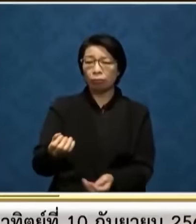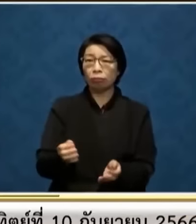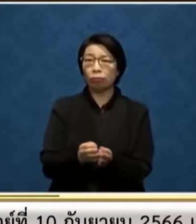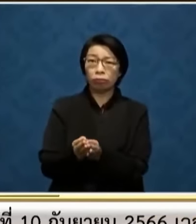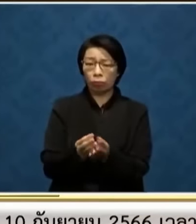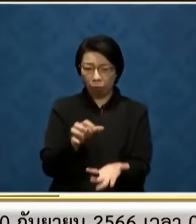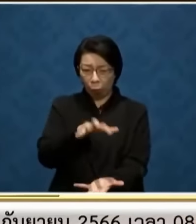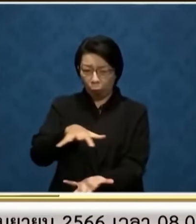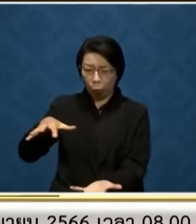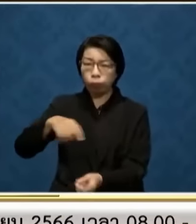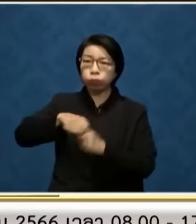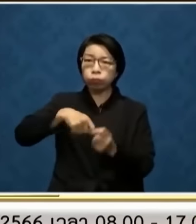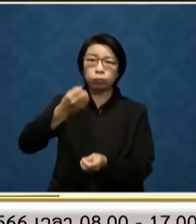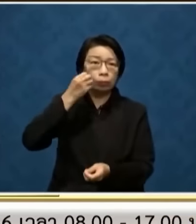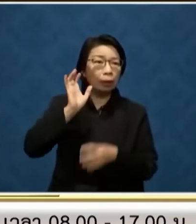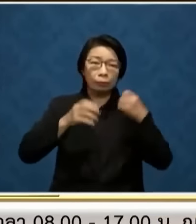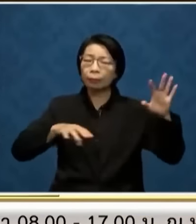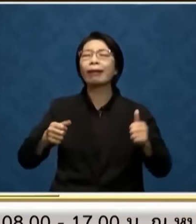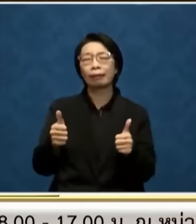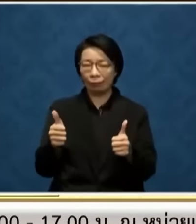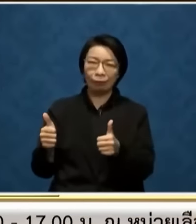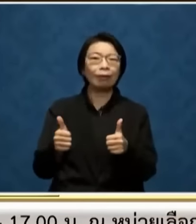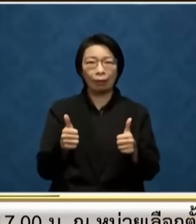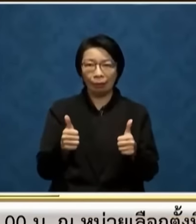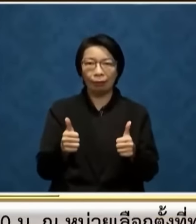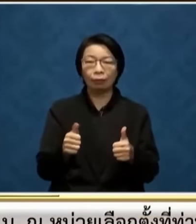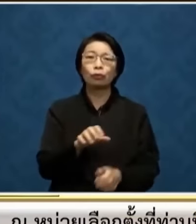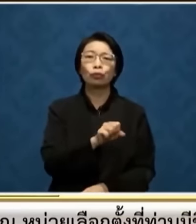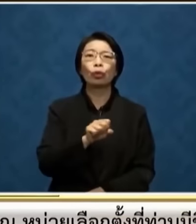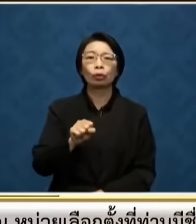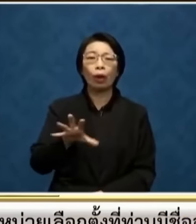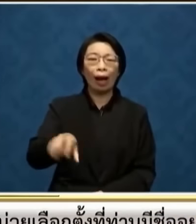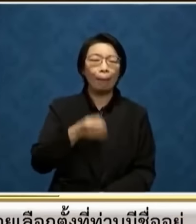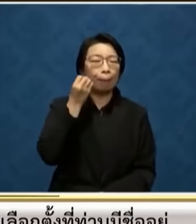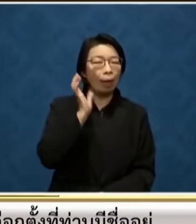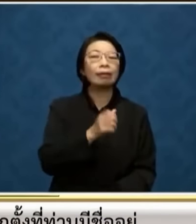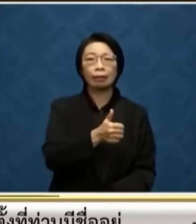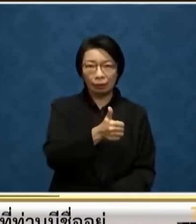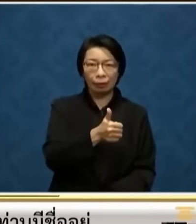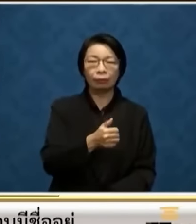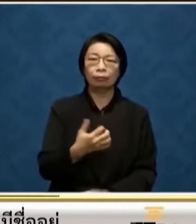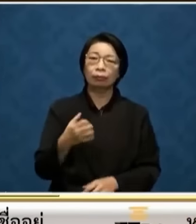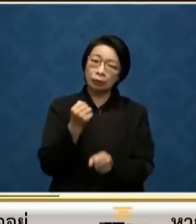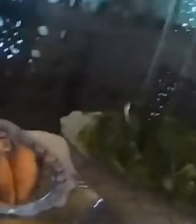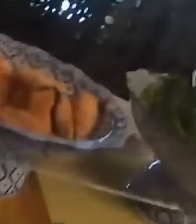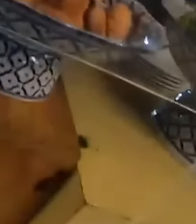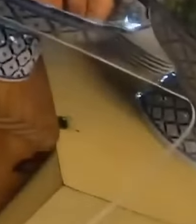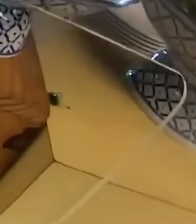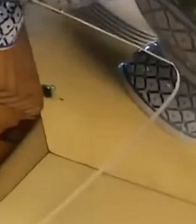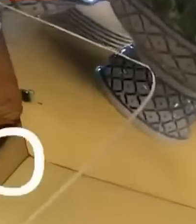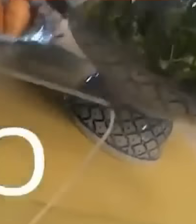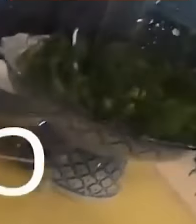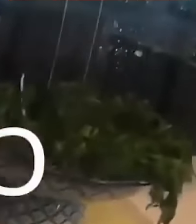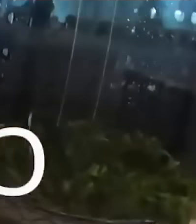ก้าวไกลเขามักจะทำเป็นแบบว่ารีวิวชีวิตสสให้ได้เห็นนะว่ากินแบบนี้อยู่แบบนี ้ เ